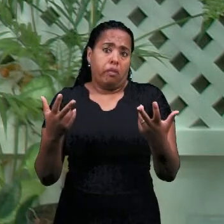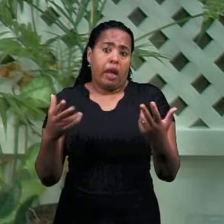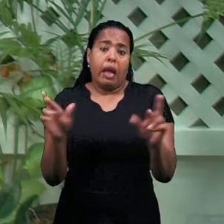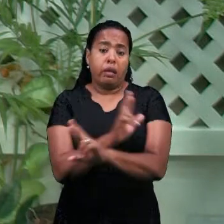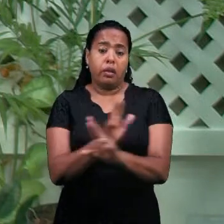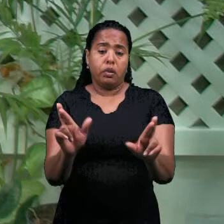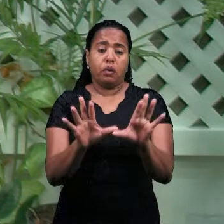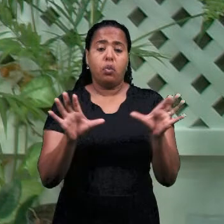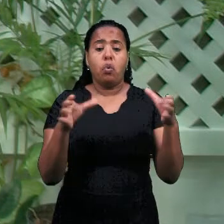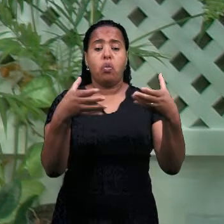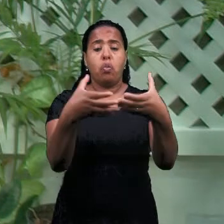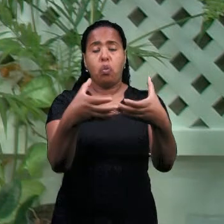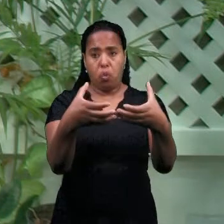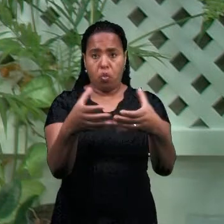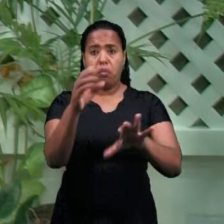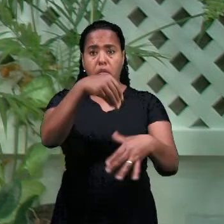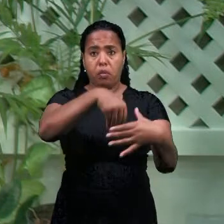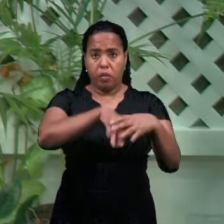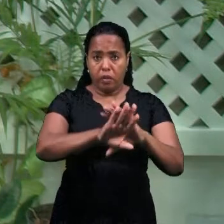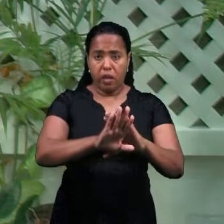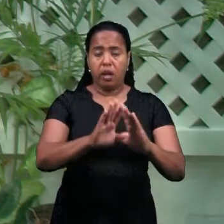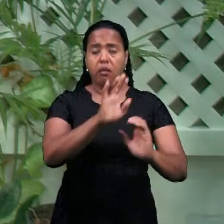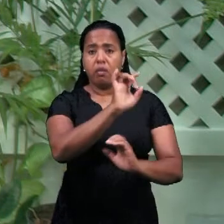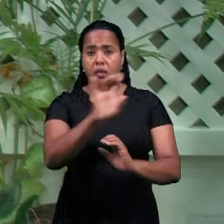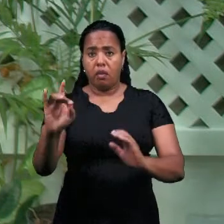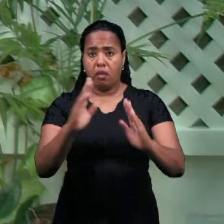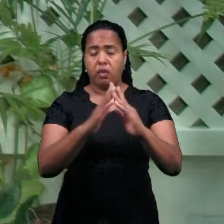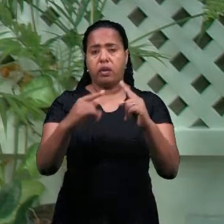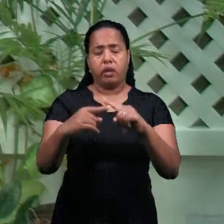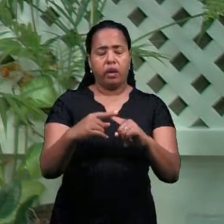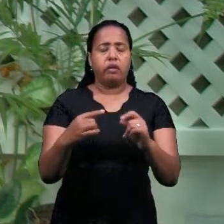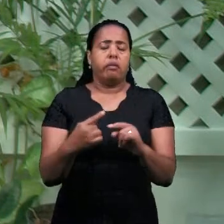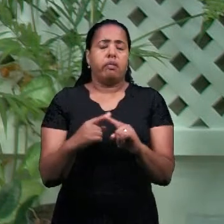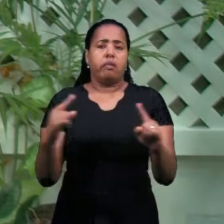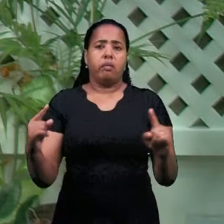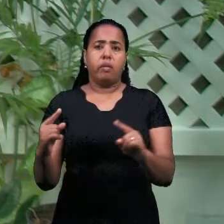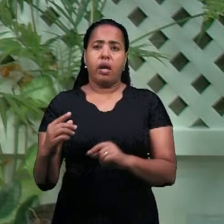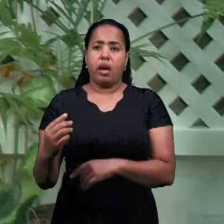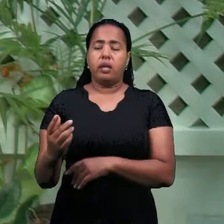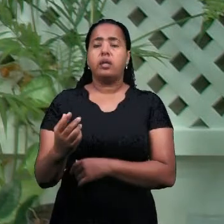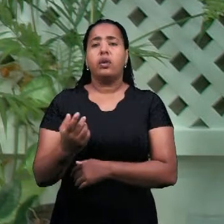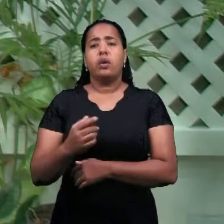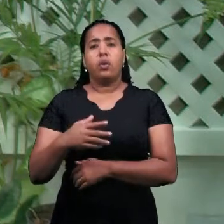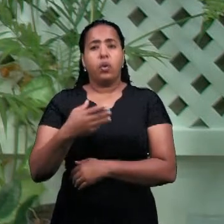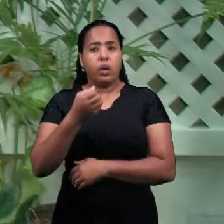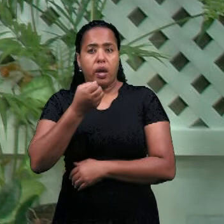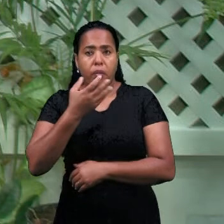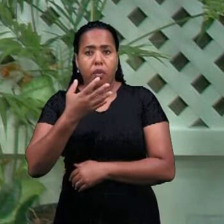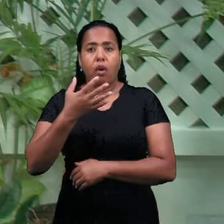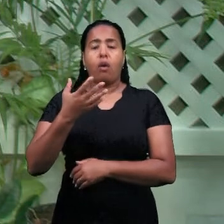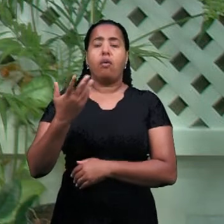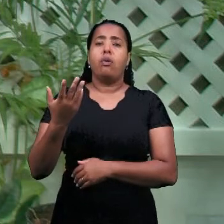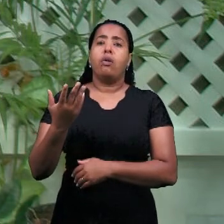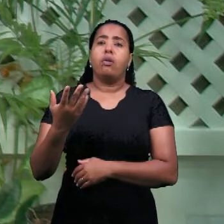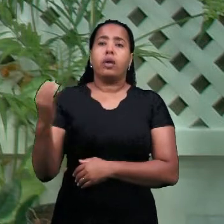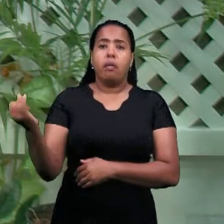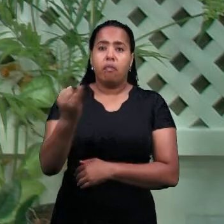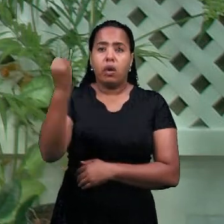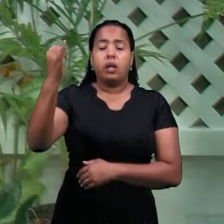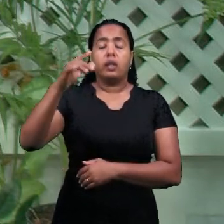nombre de pasteurs. Ce qui nous importe, c'est que l'Église, ce que